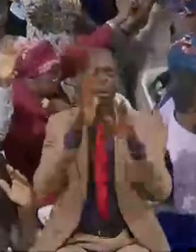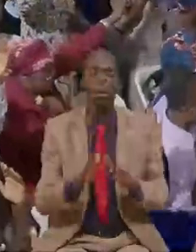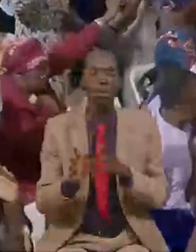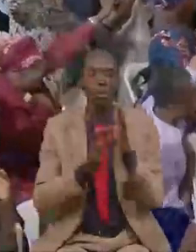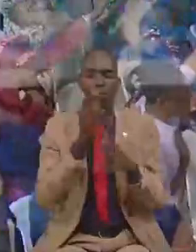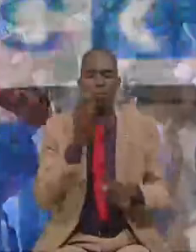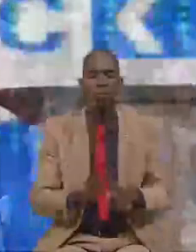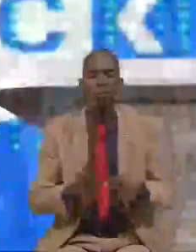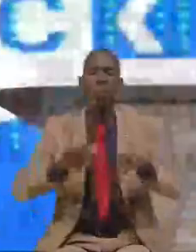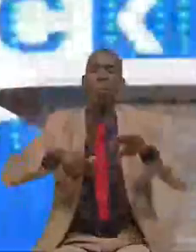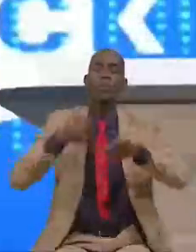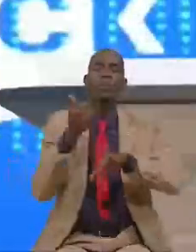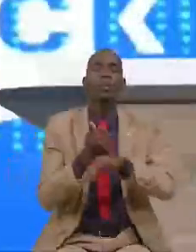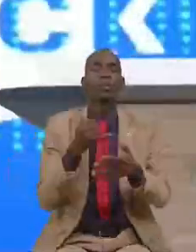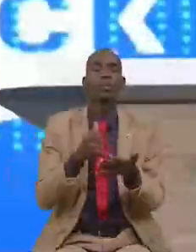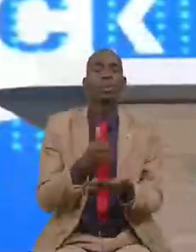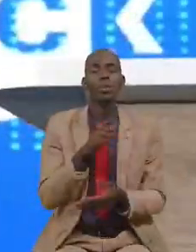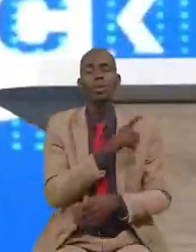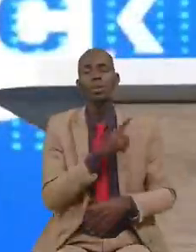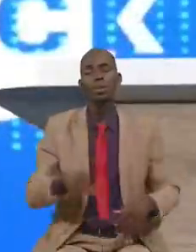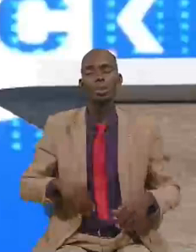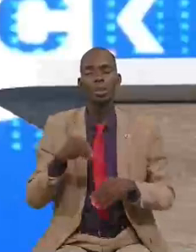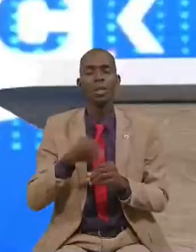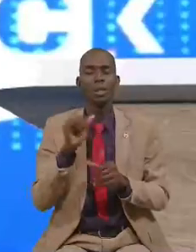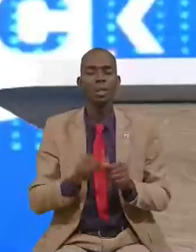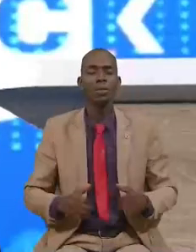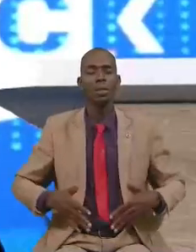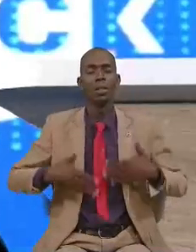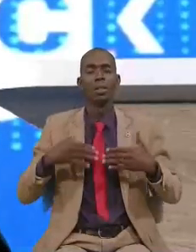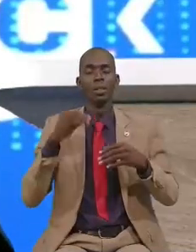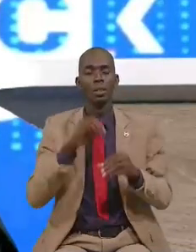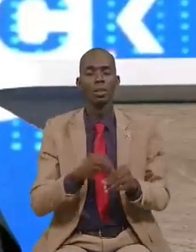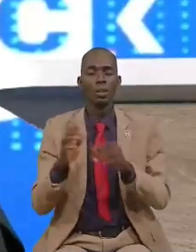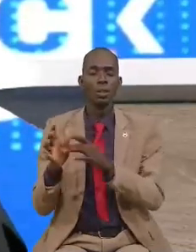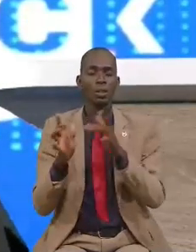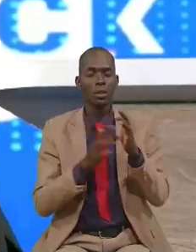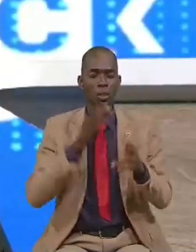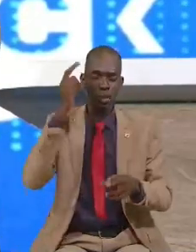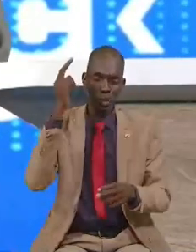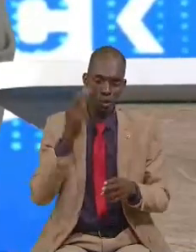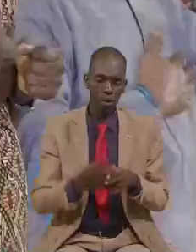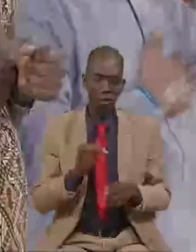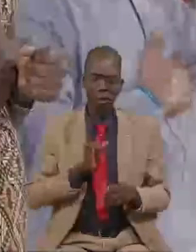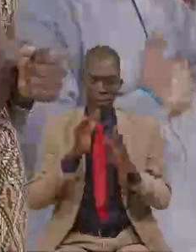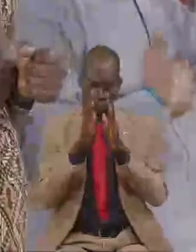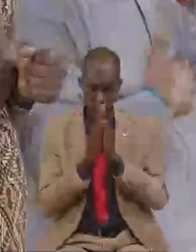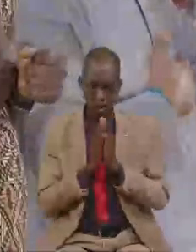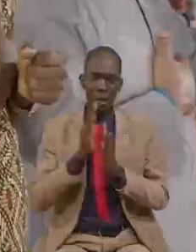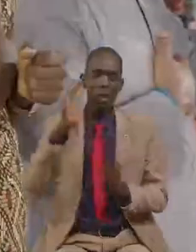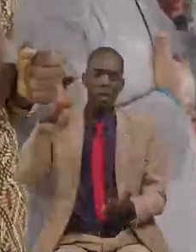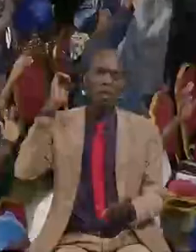Confirme le Seigneur dans chaque vie. Au nom de Jésus, j'ai prié.